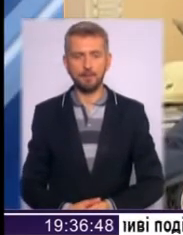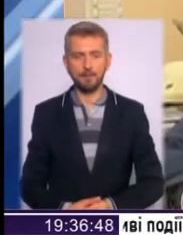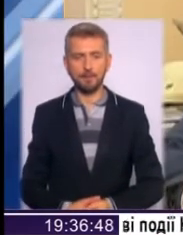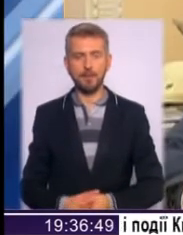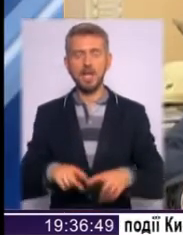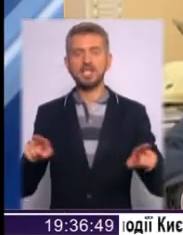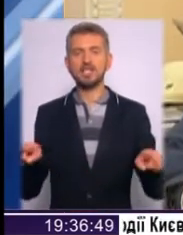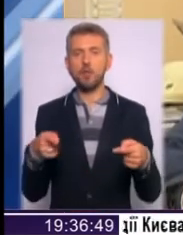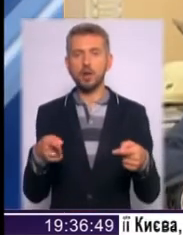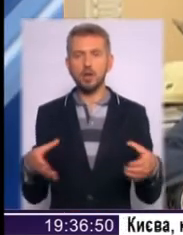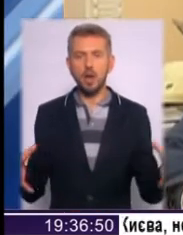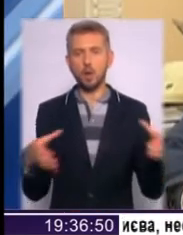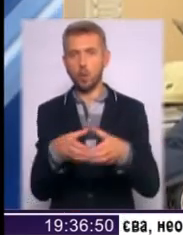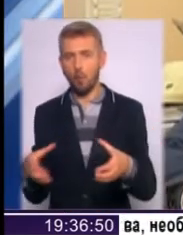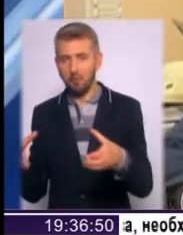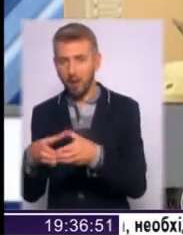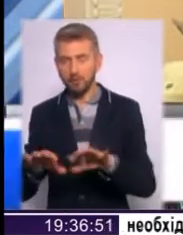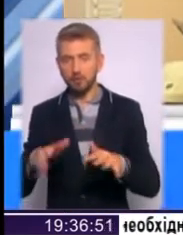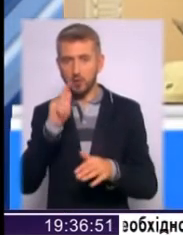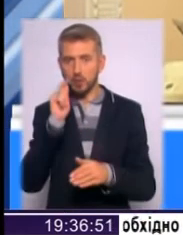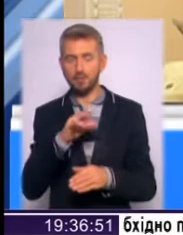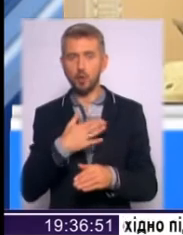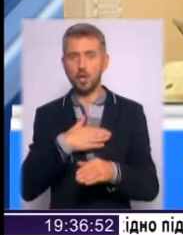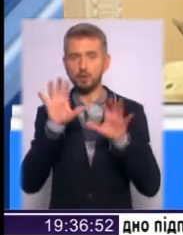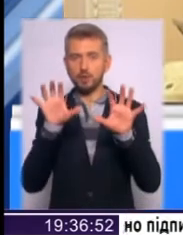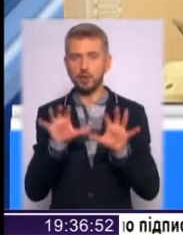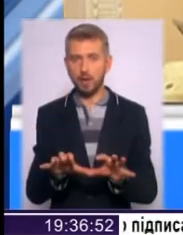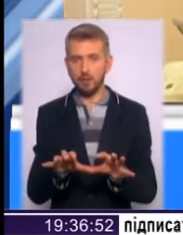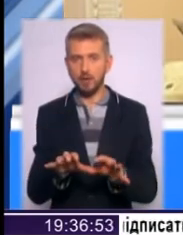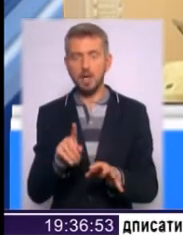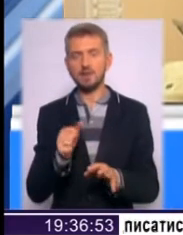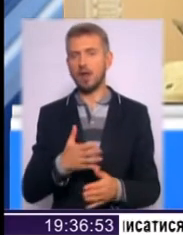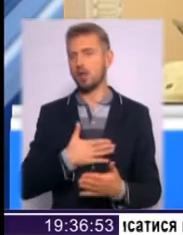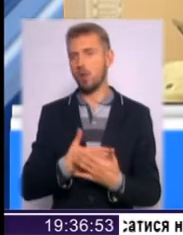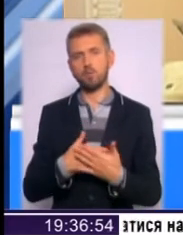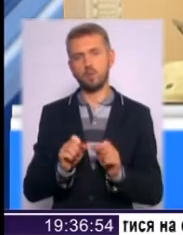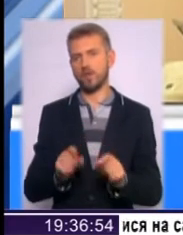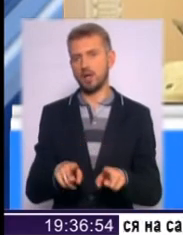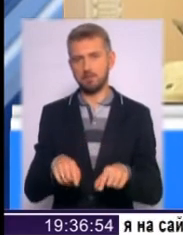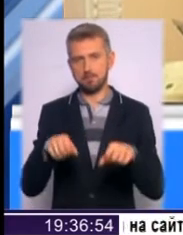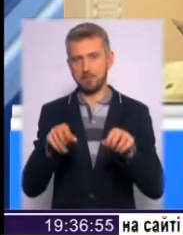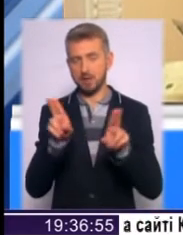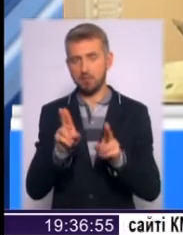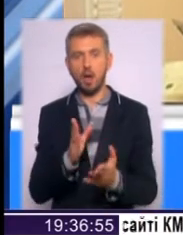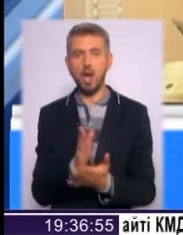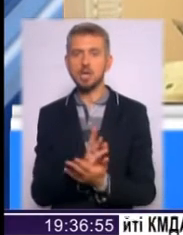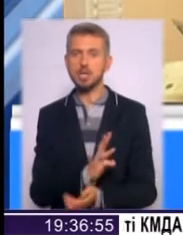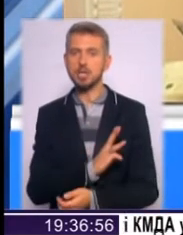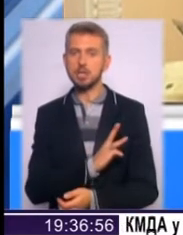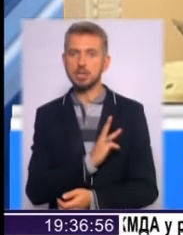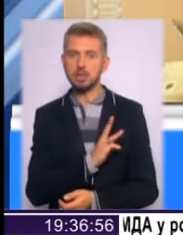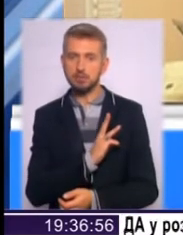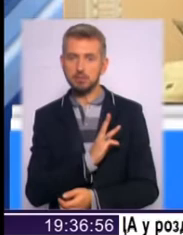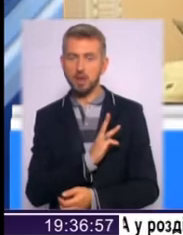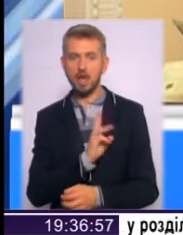Створення громад відбувається в Україні по нашому законодавству за добровільним принципом. Але є певні стримуючі фактори, які необхідно